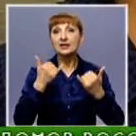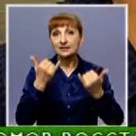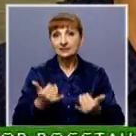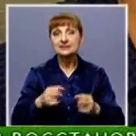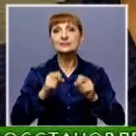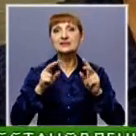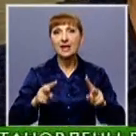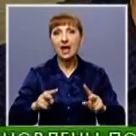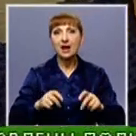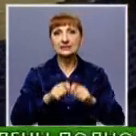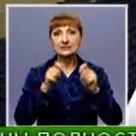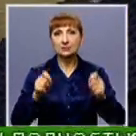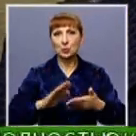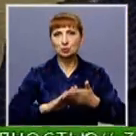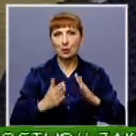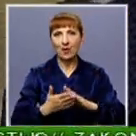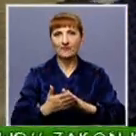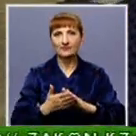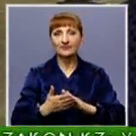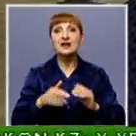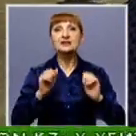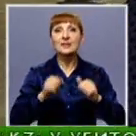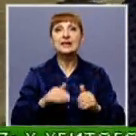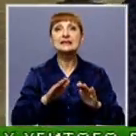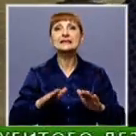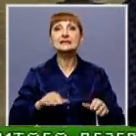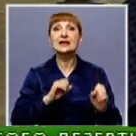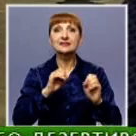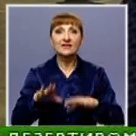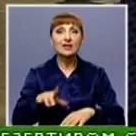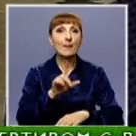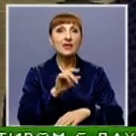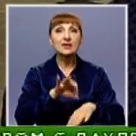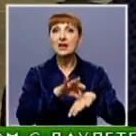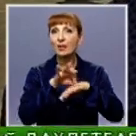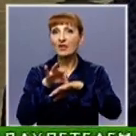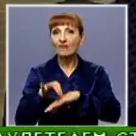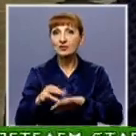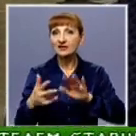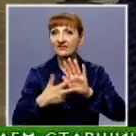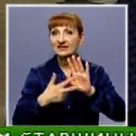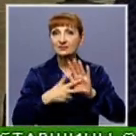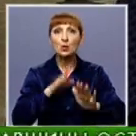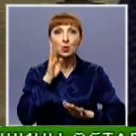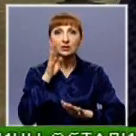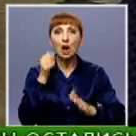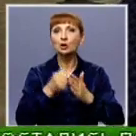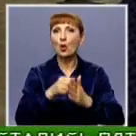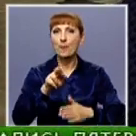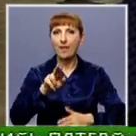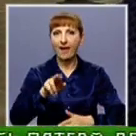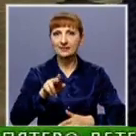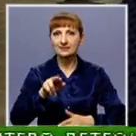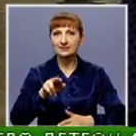специально создали условия, чтобы могли детей оставлять. В понедельник приводят к 8 утра до пятницы.